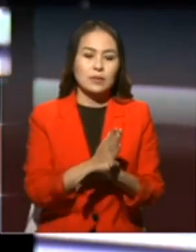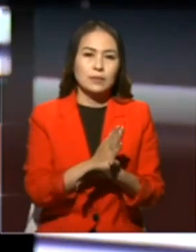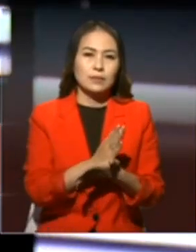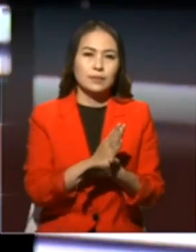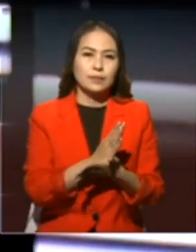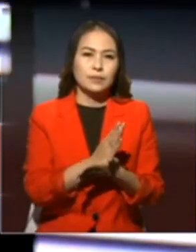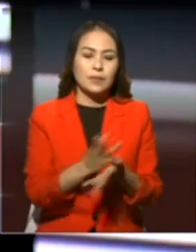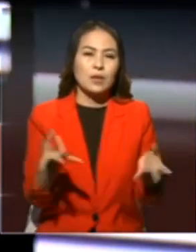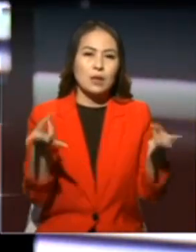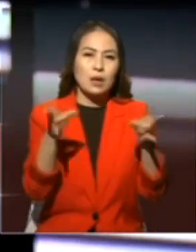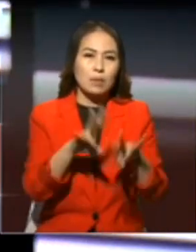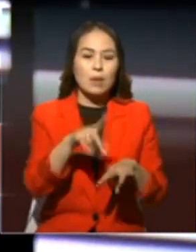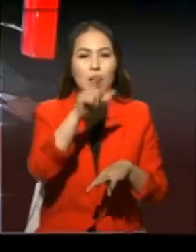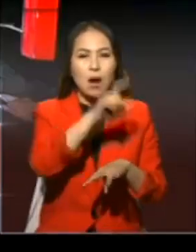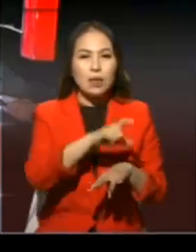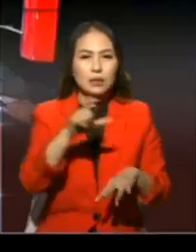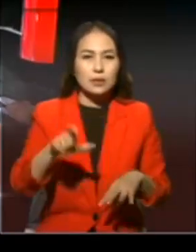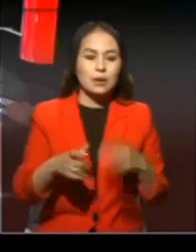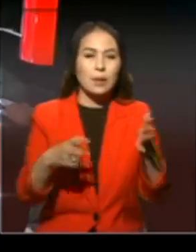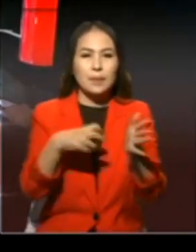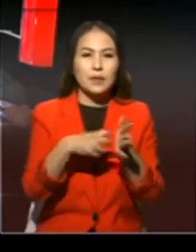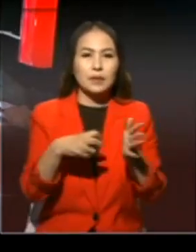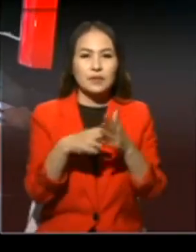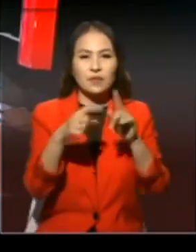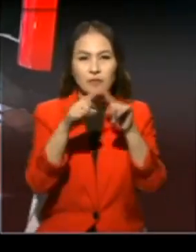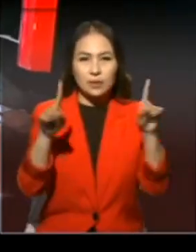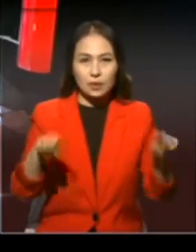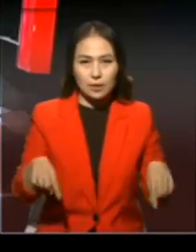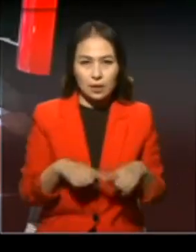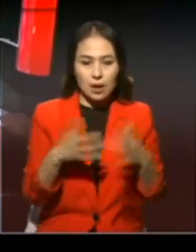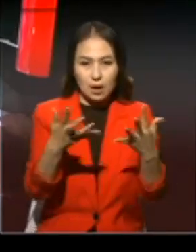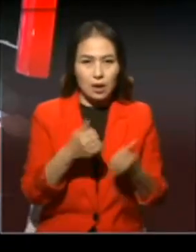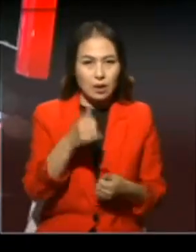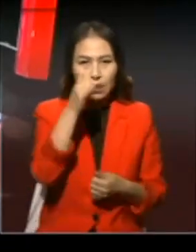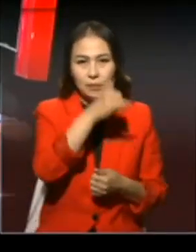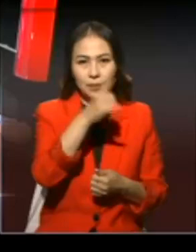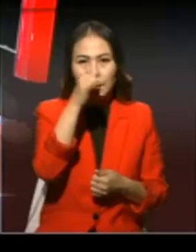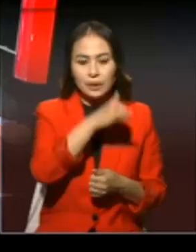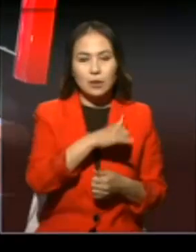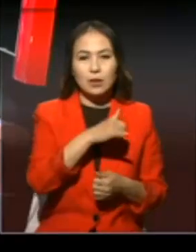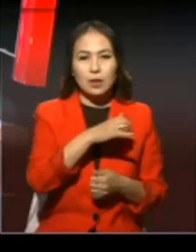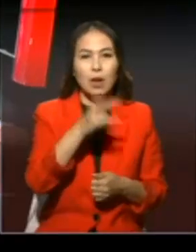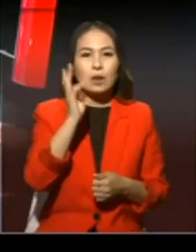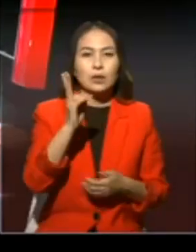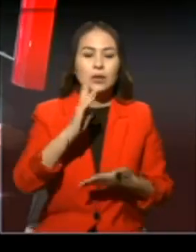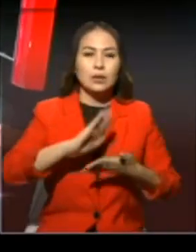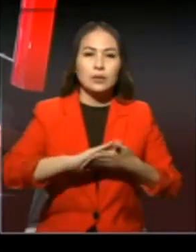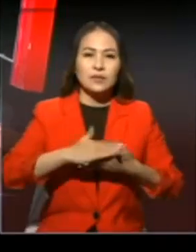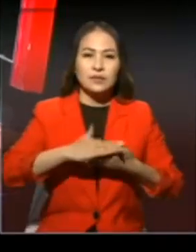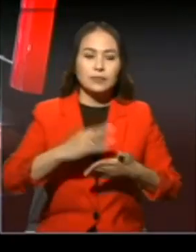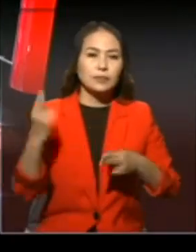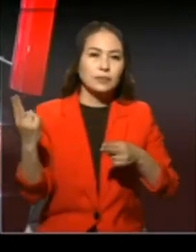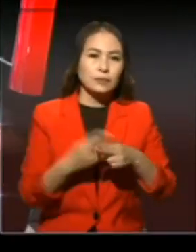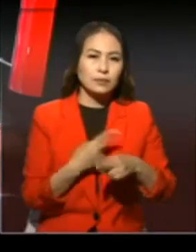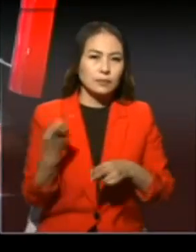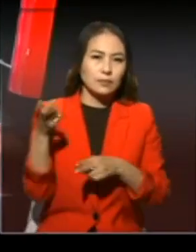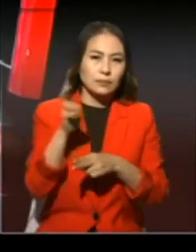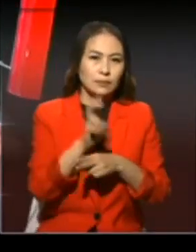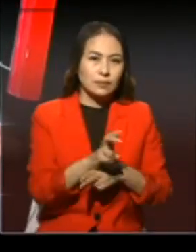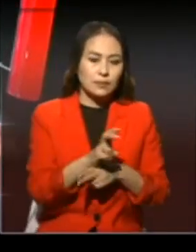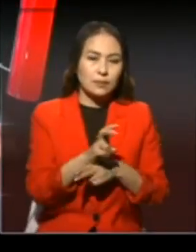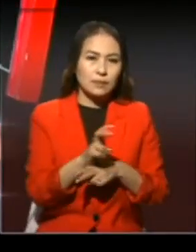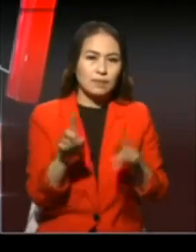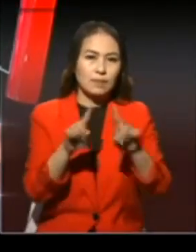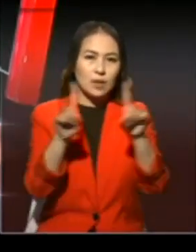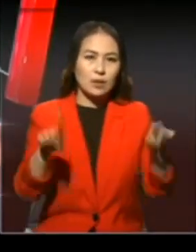Бұнда қалып қойып азаматтық немесе ықтияр хат ала алмайды. Визасыз режиммен келгендер азаматтық ықтияр хат ала алмайды. Ықтияр